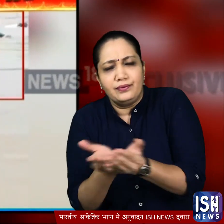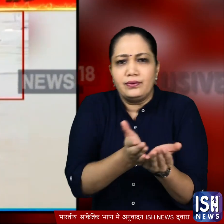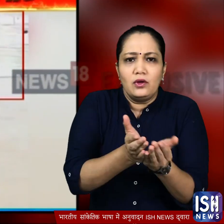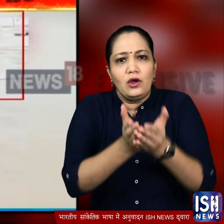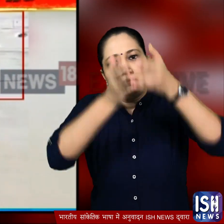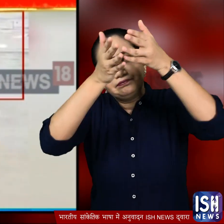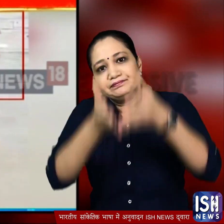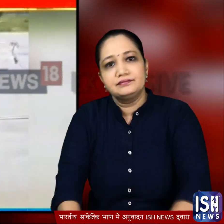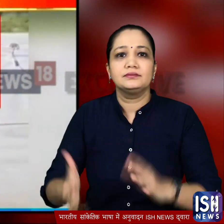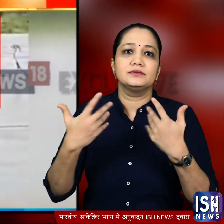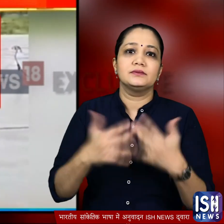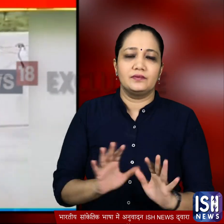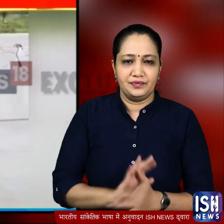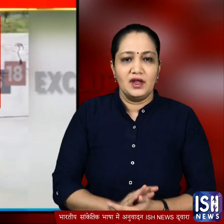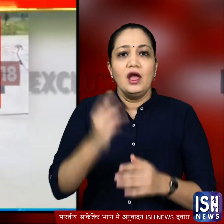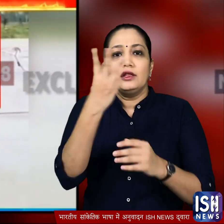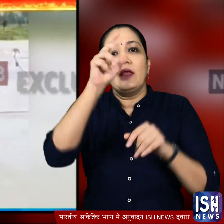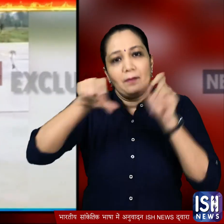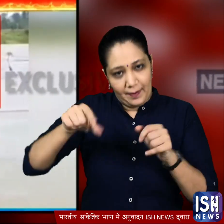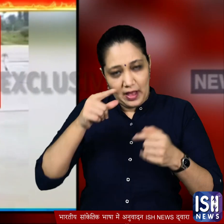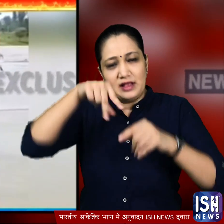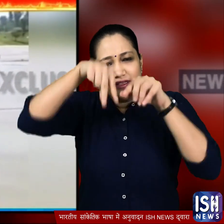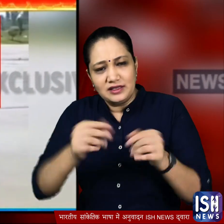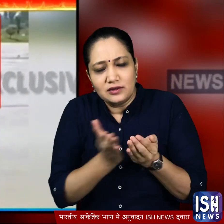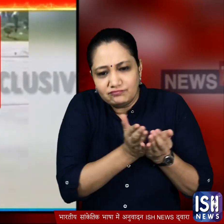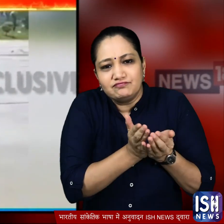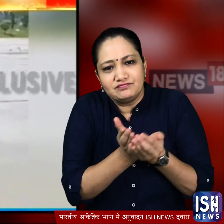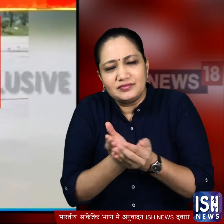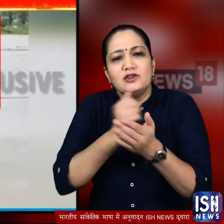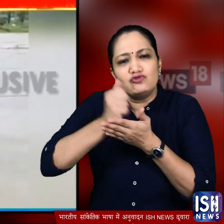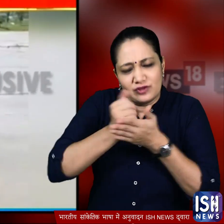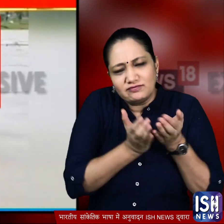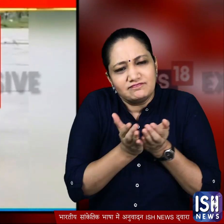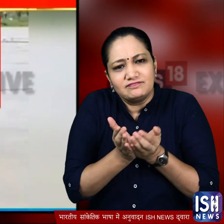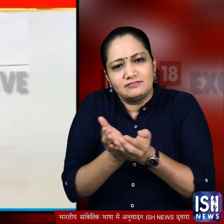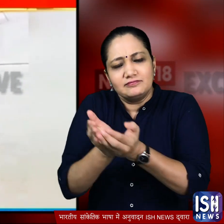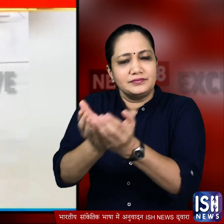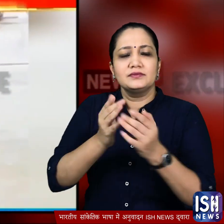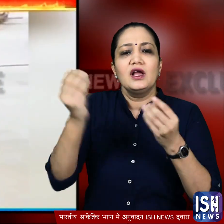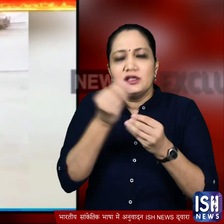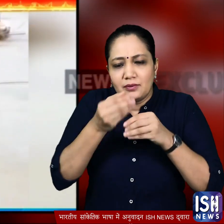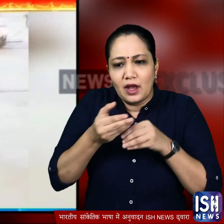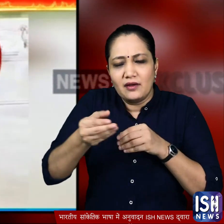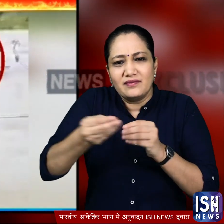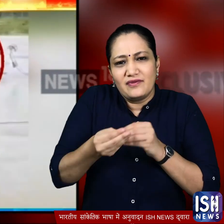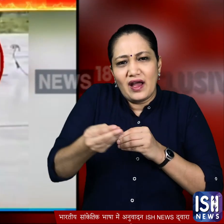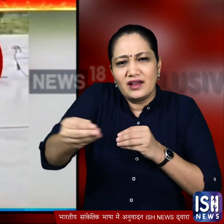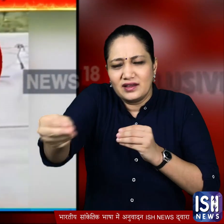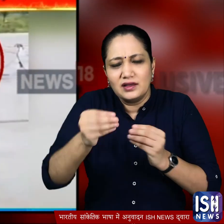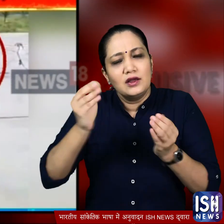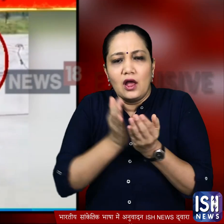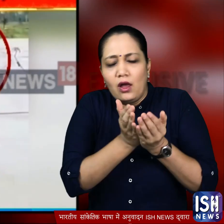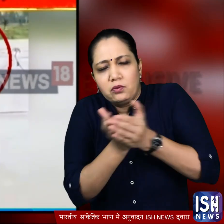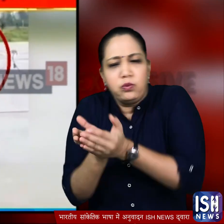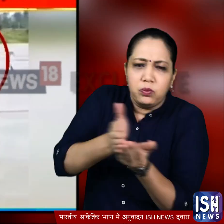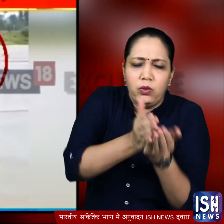नदी के बीच में ही वो डूब गई। इससे पहले 3 लोग इस नाव में सवार होकर नदी पार करने की कोशिश करते दिखे, लेकिन थोड़ी दूर जाते ही उनकी नाव